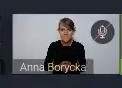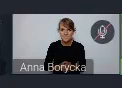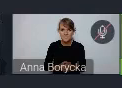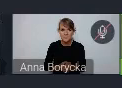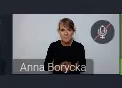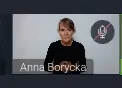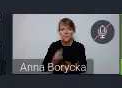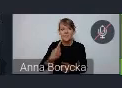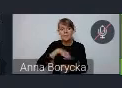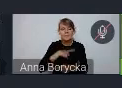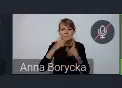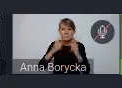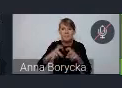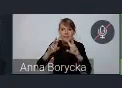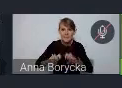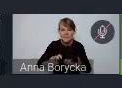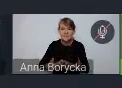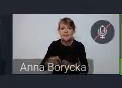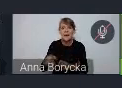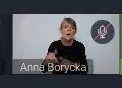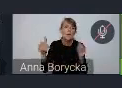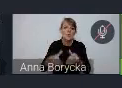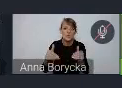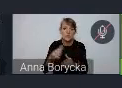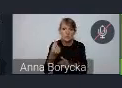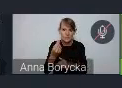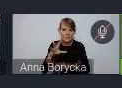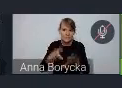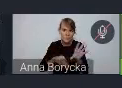przystępujemy do analizy możliwości finansowych budżetu, czyli po prostu